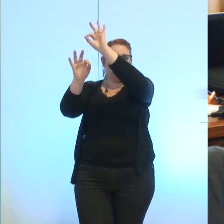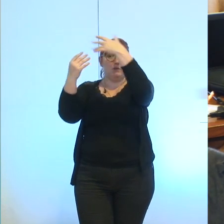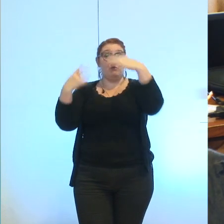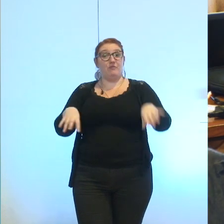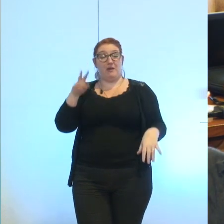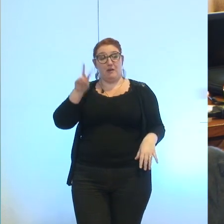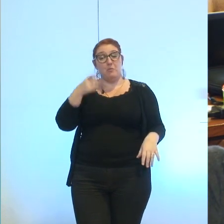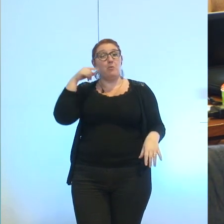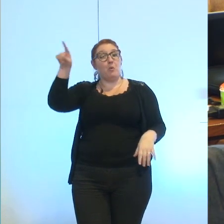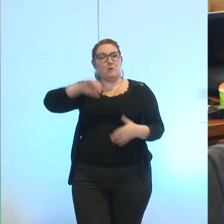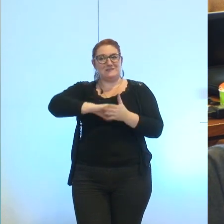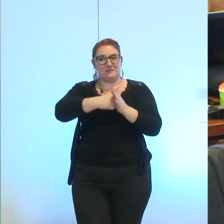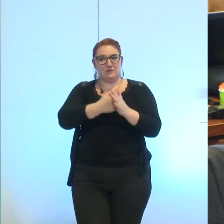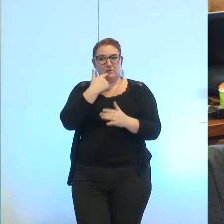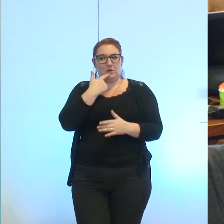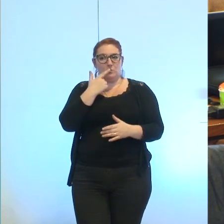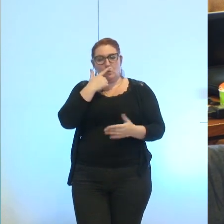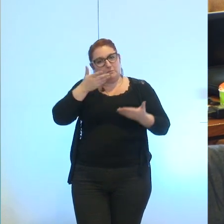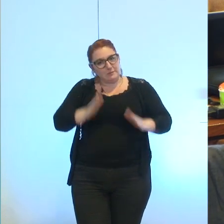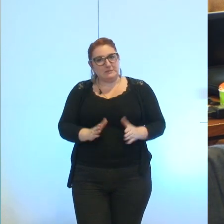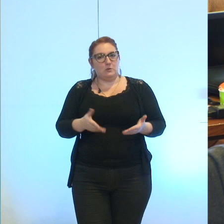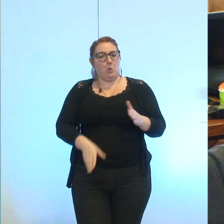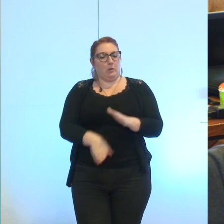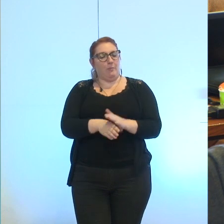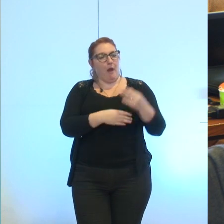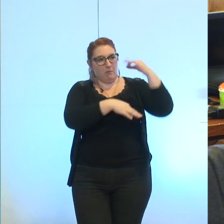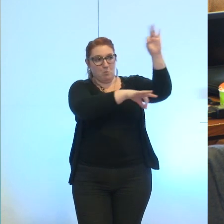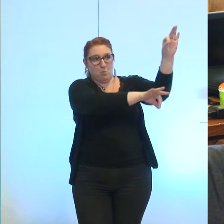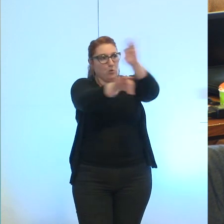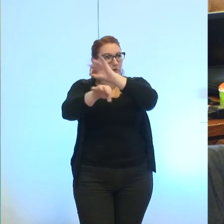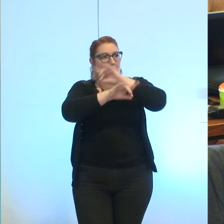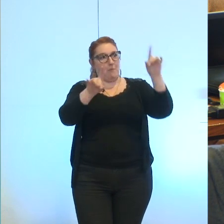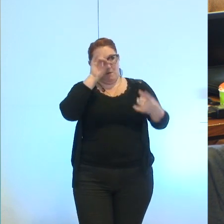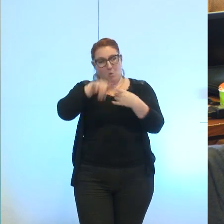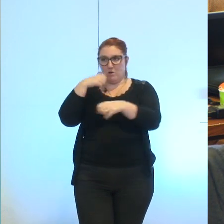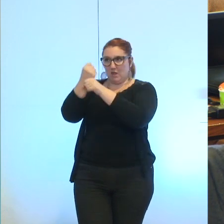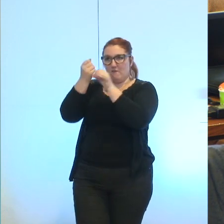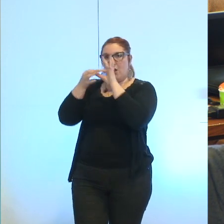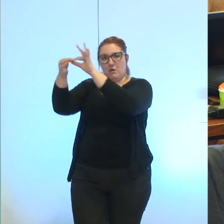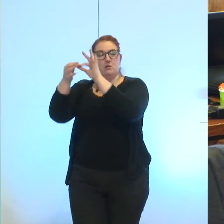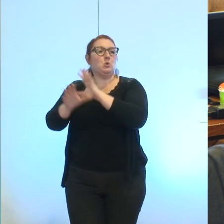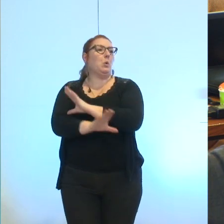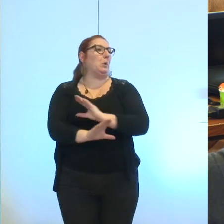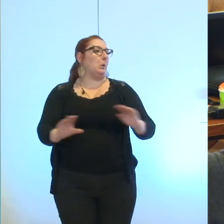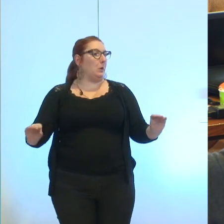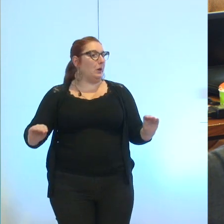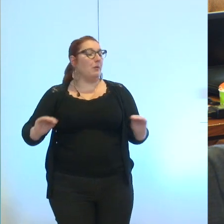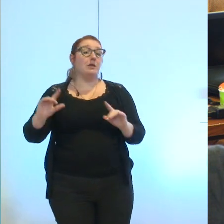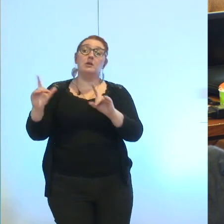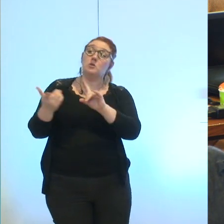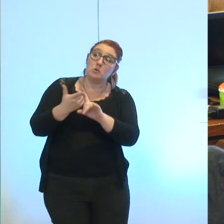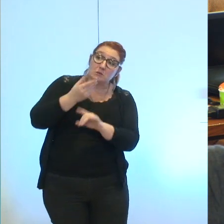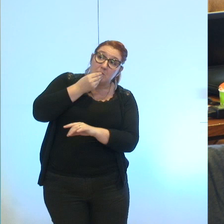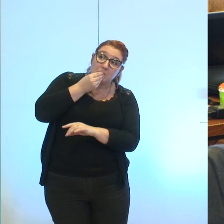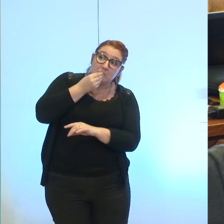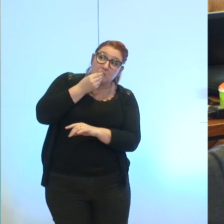et nous faisons le choix de ne pas la publier dans un premier temps pour pouvoir poursuivre sereinement le travail avec les opérateurs et dans un second temps si ce travail ne